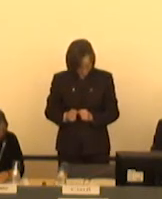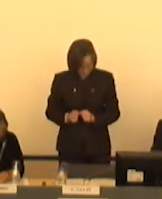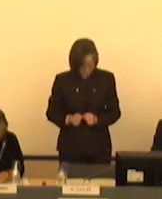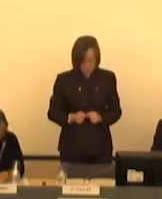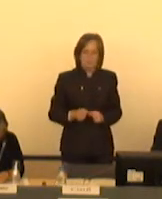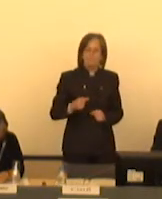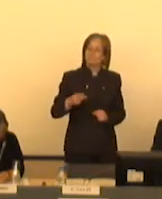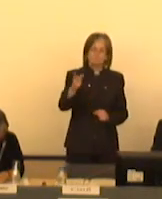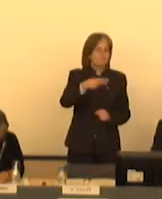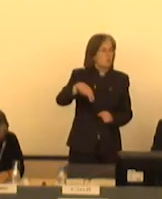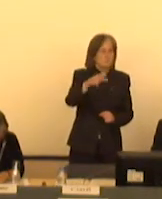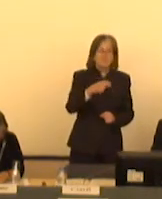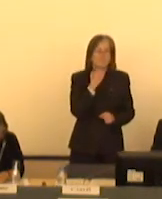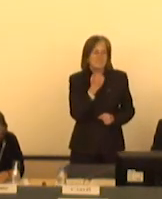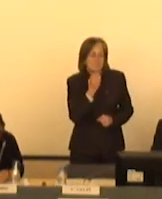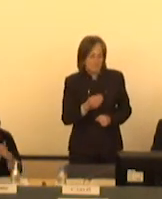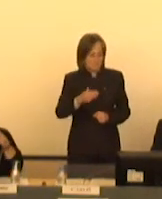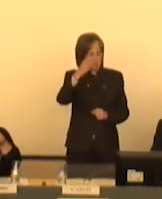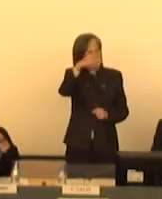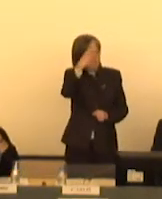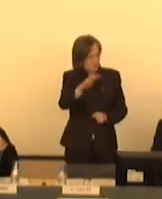pel tema i pel nivell d'estudis.